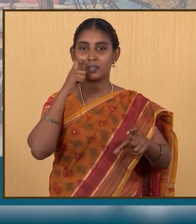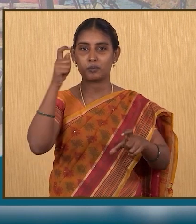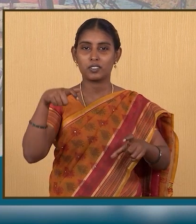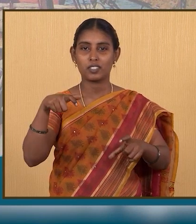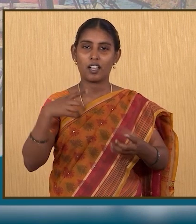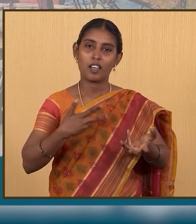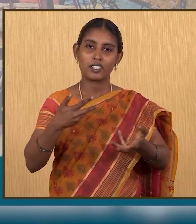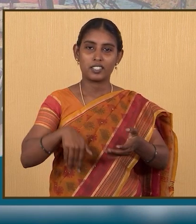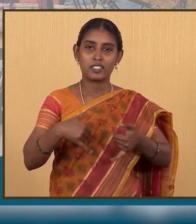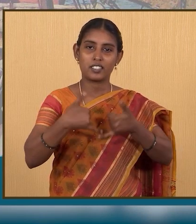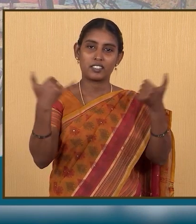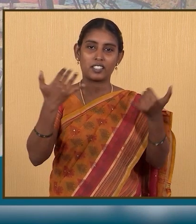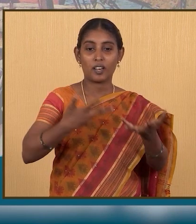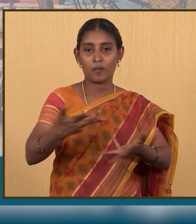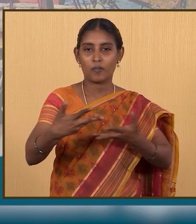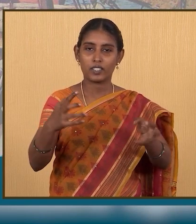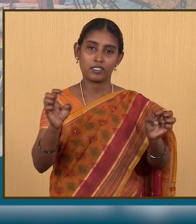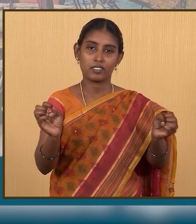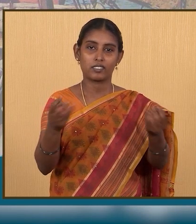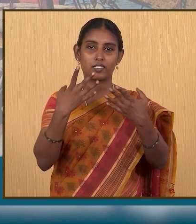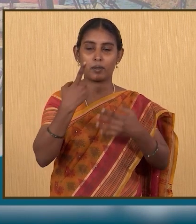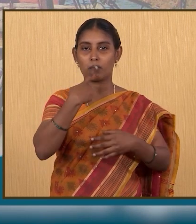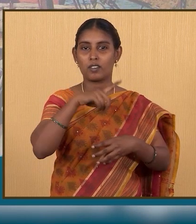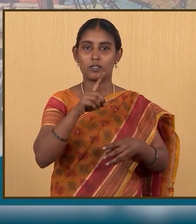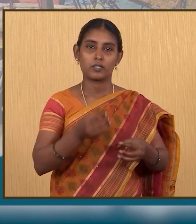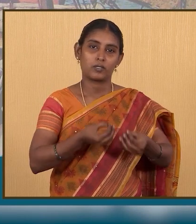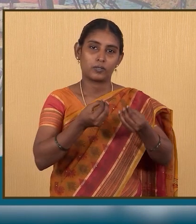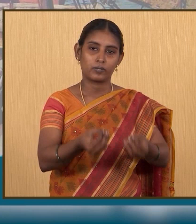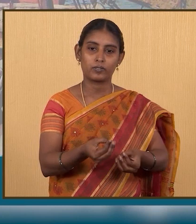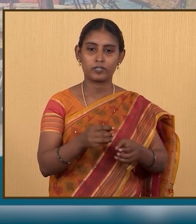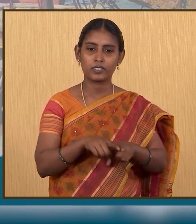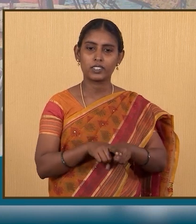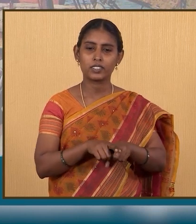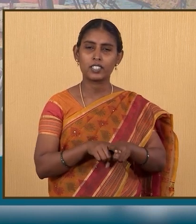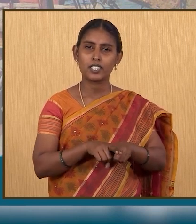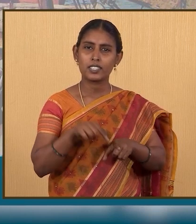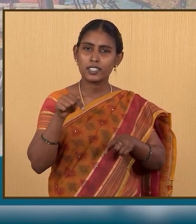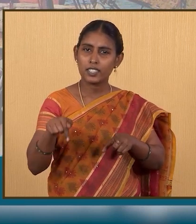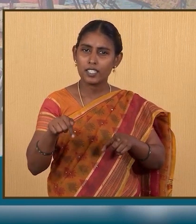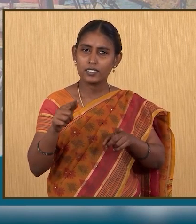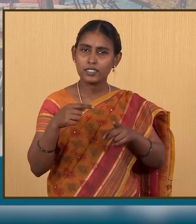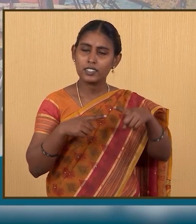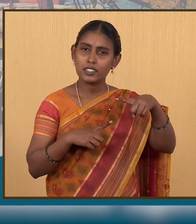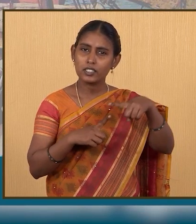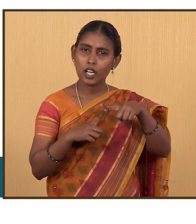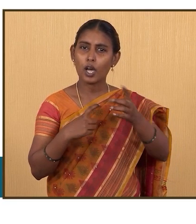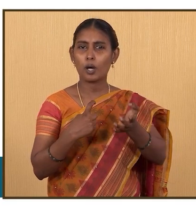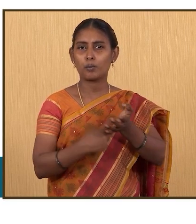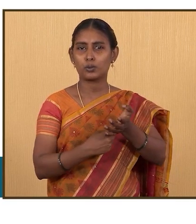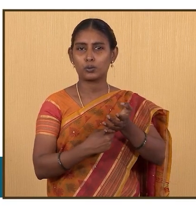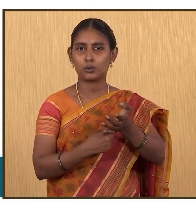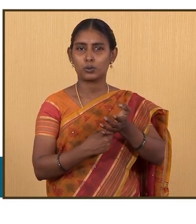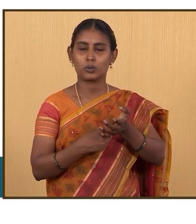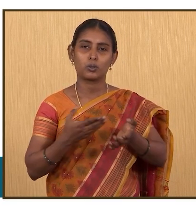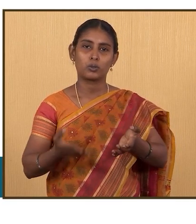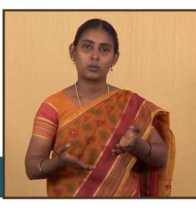வணிகக்குழு வர்த்தகம் செஞ்சுக்கலாம் அப்படின்னு சொல்லிட்டு அனுமதி கொடுப்பார். சரி, இந்த சர் தாமஸ் ரோ